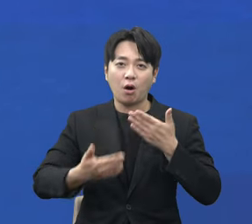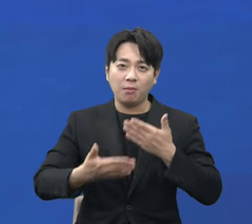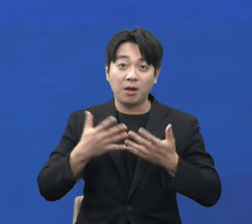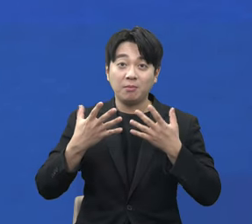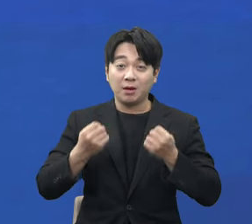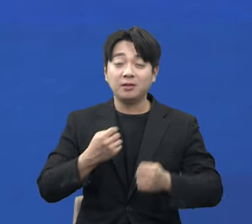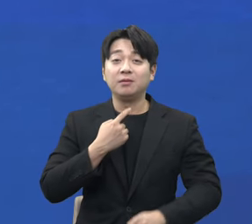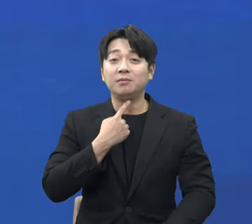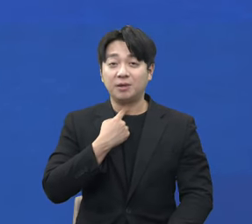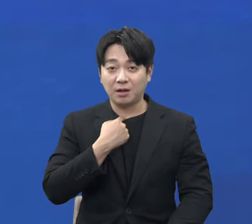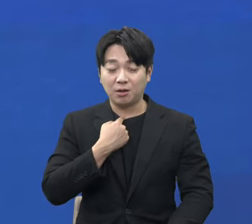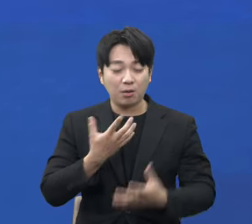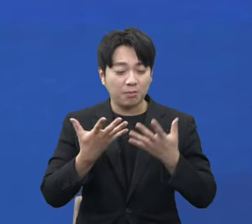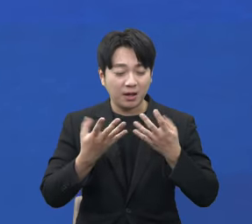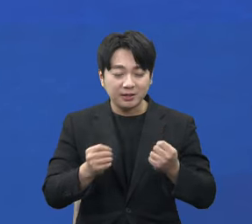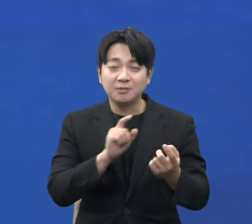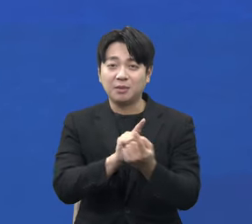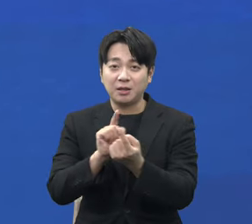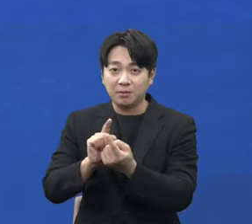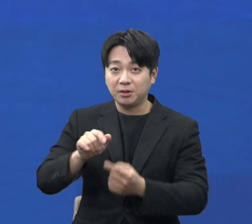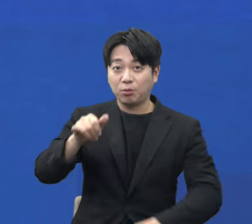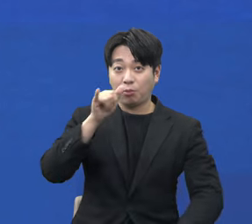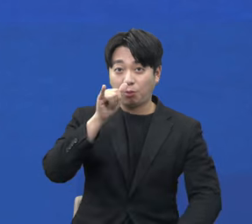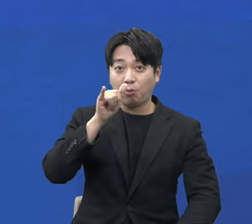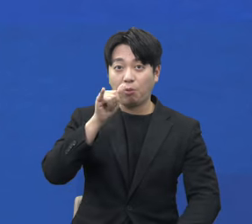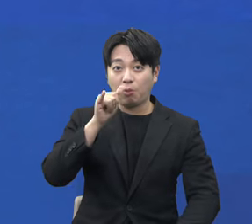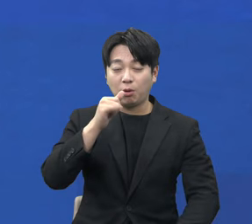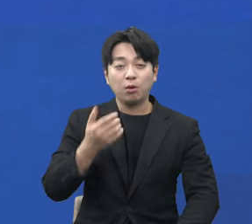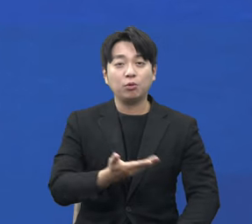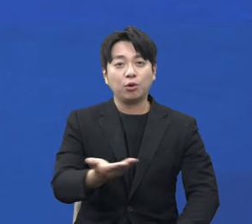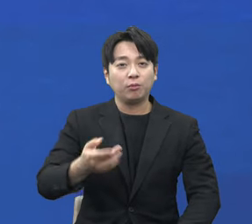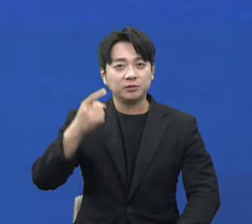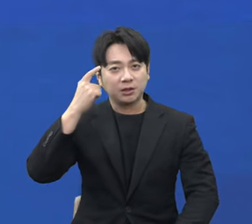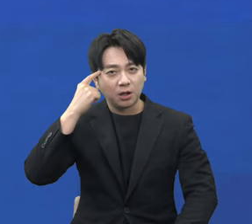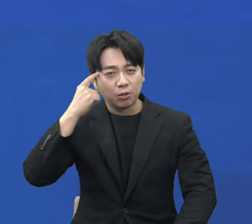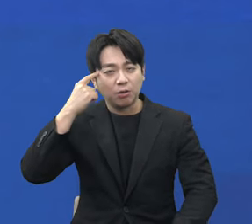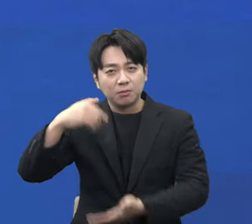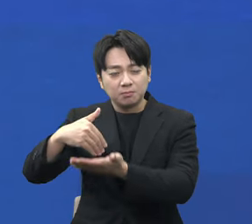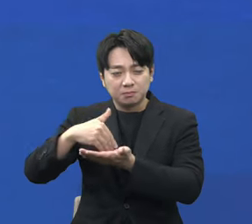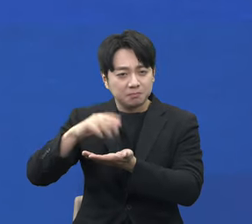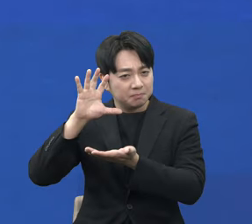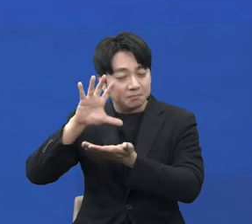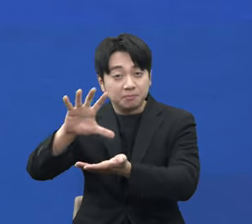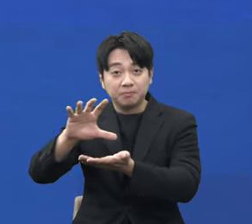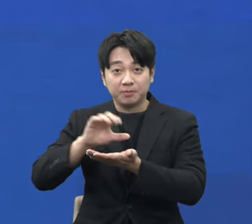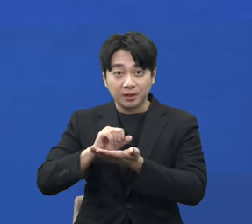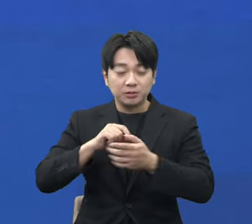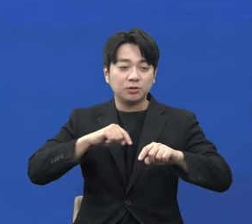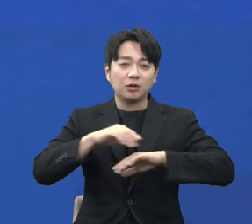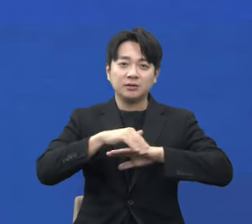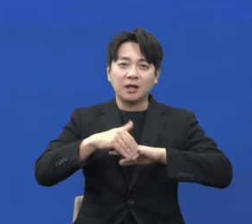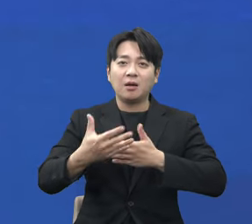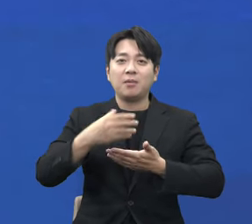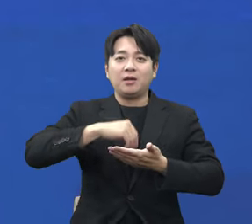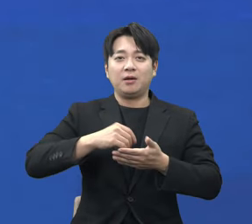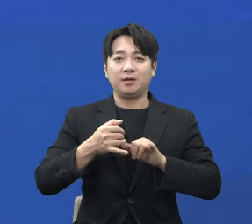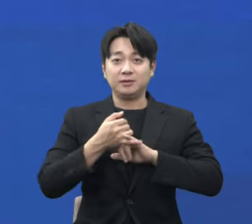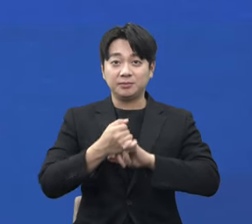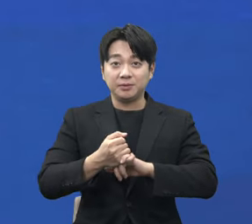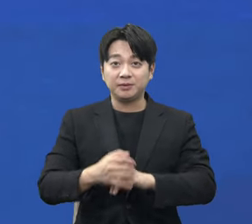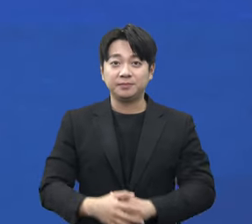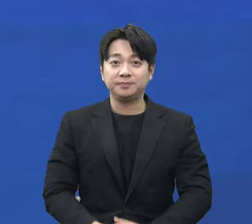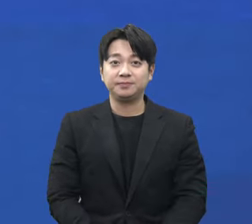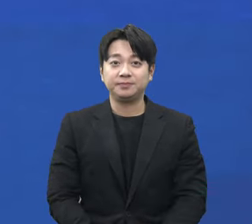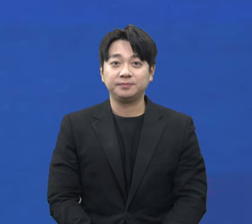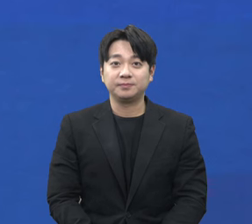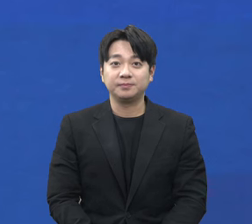수많은 단체들을 만나고 골목골목 누비며 여러분들의 생각과 의견을 잘 수렴해서 정책에 반영하겠습니다. 우리의